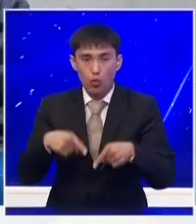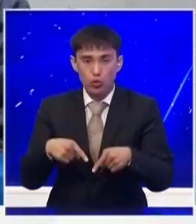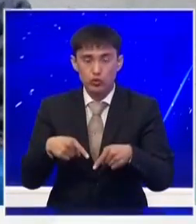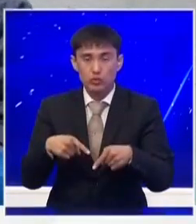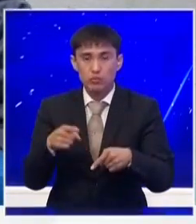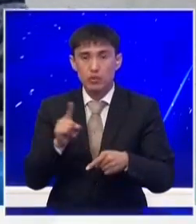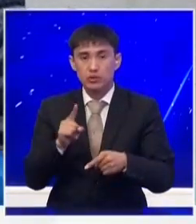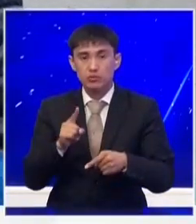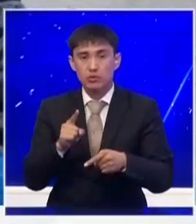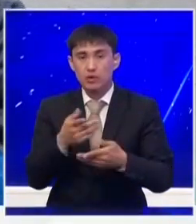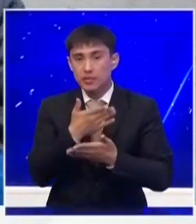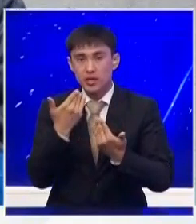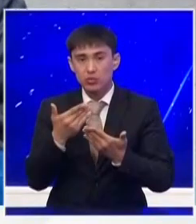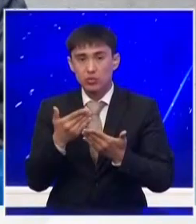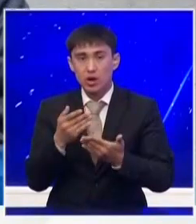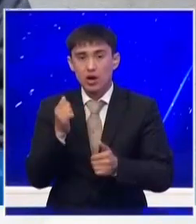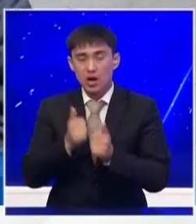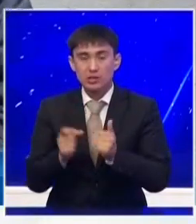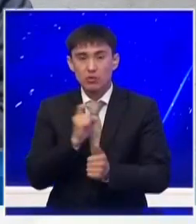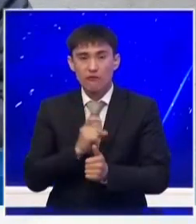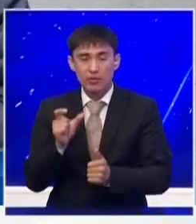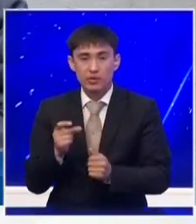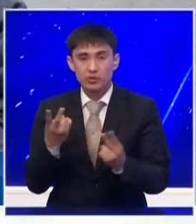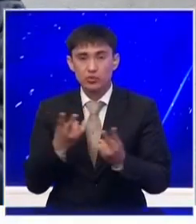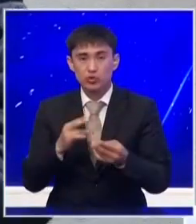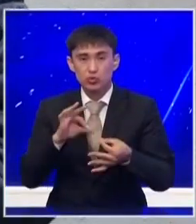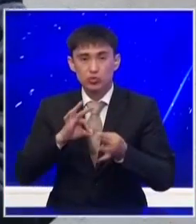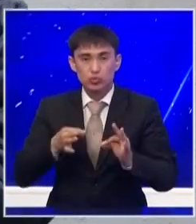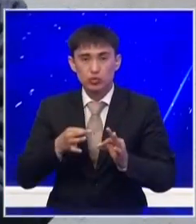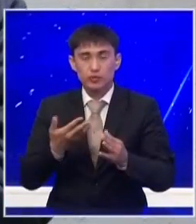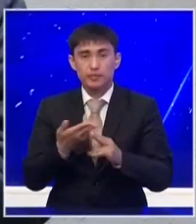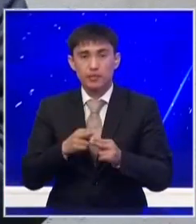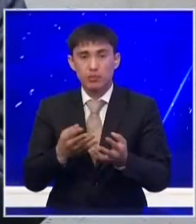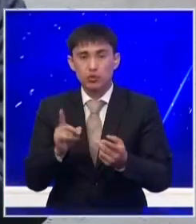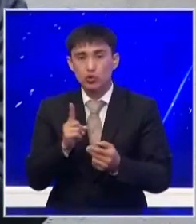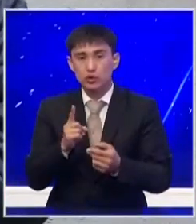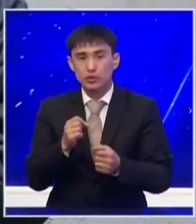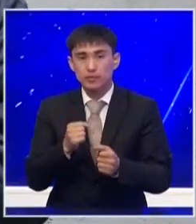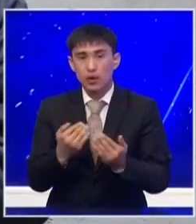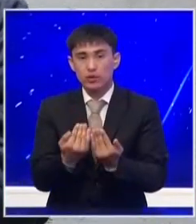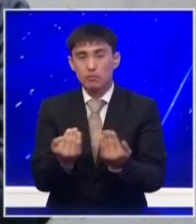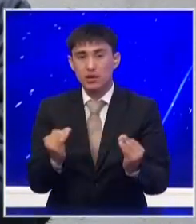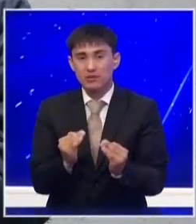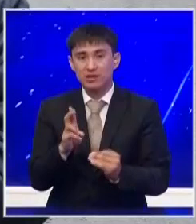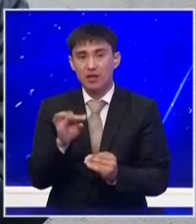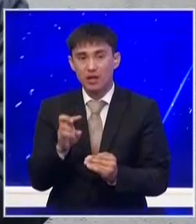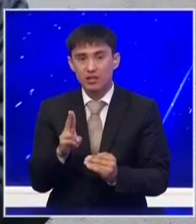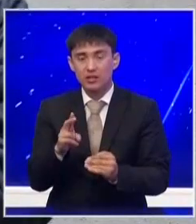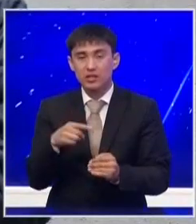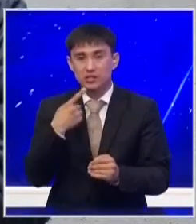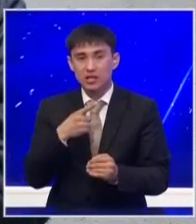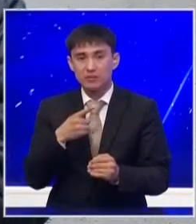большие. Подъездов нету, каждому крестьянину затруднено брать, поэтому они что делают? Они перегораживают эти каналы,